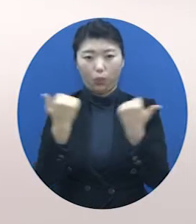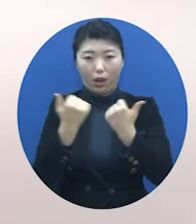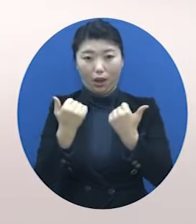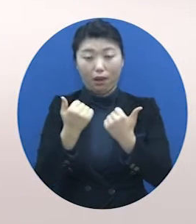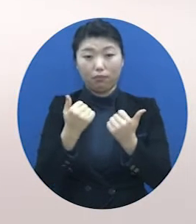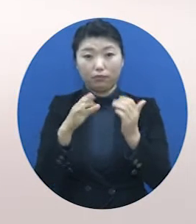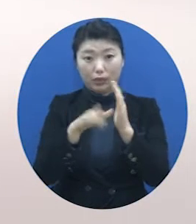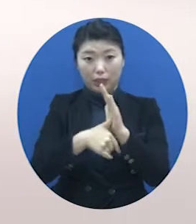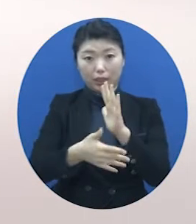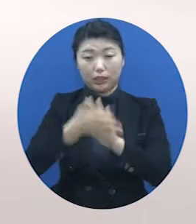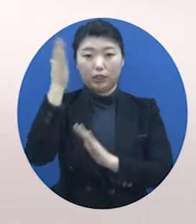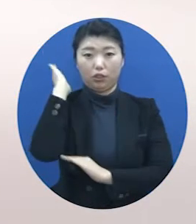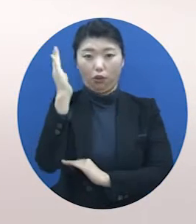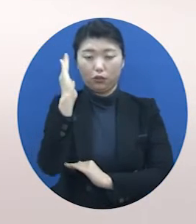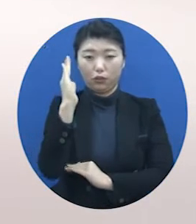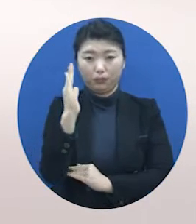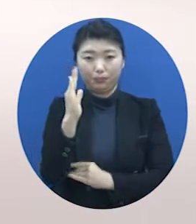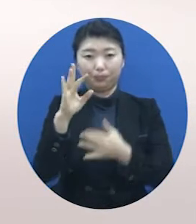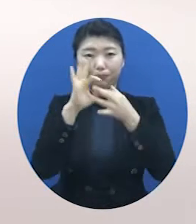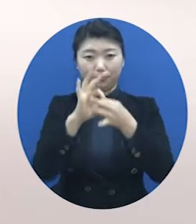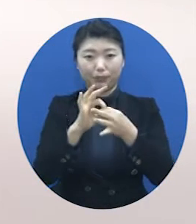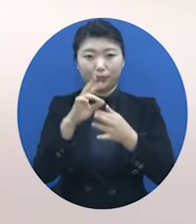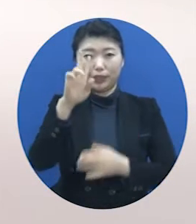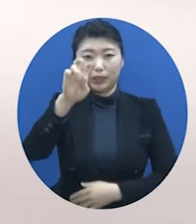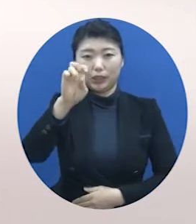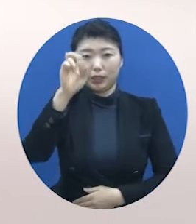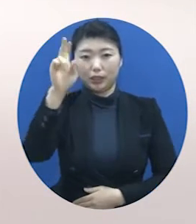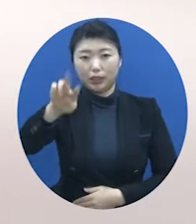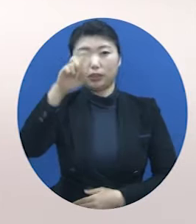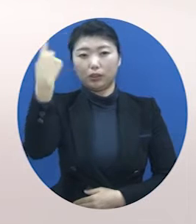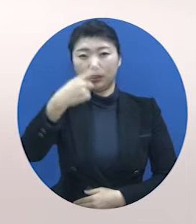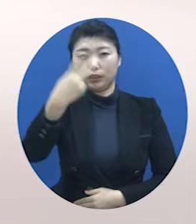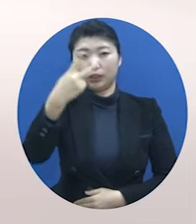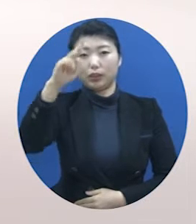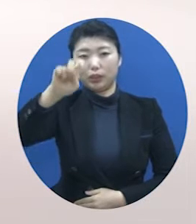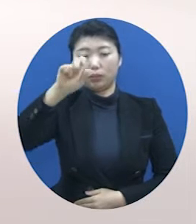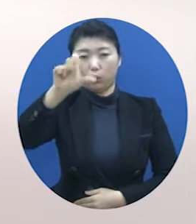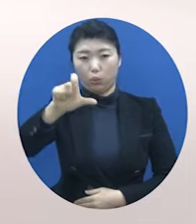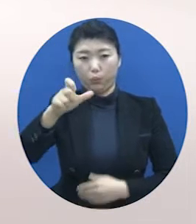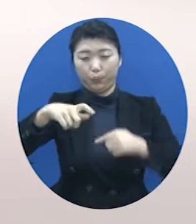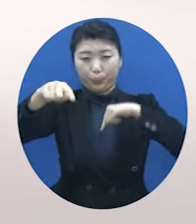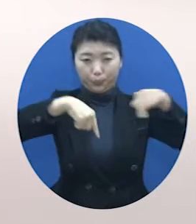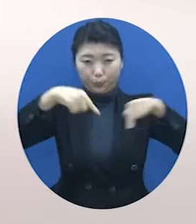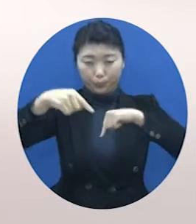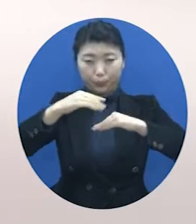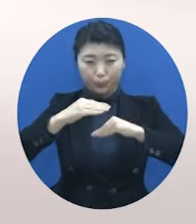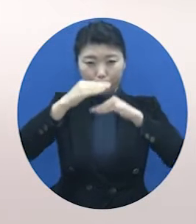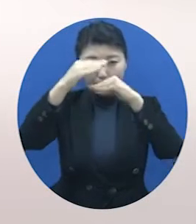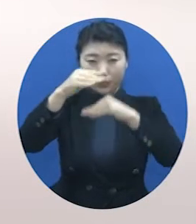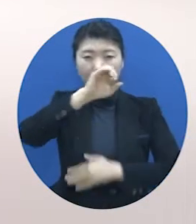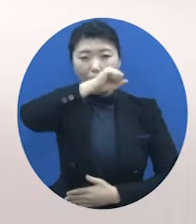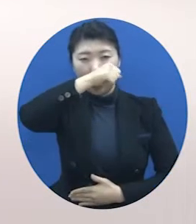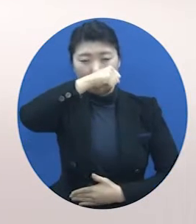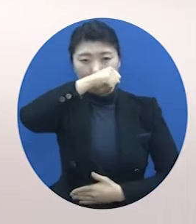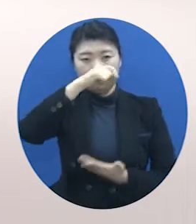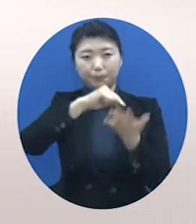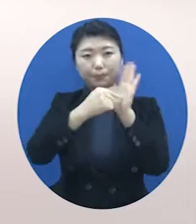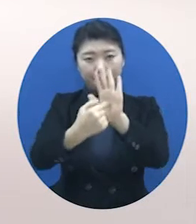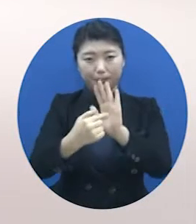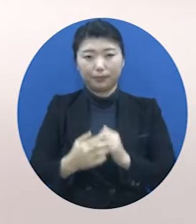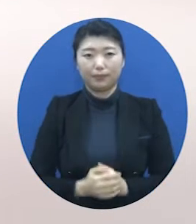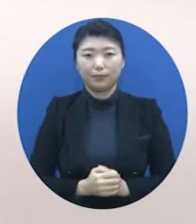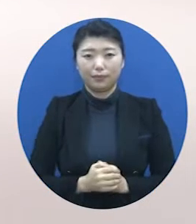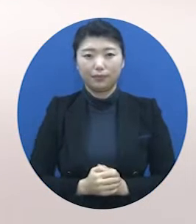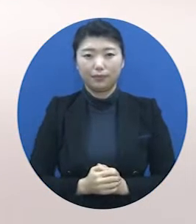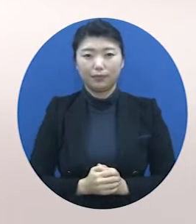제2차 정례회 시정연설을 통해 2015년 교육행정 추진 방향과 내년도 예산 편성안을